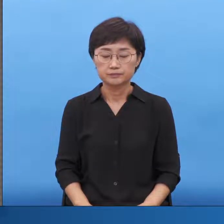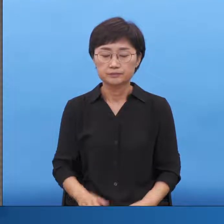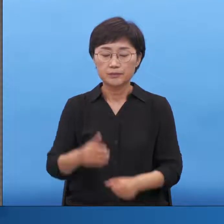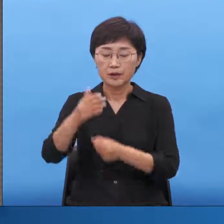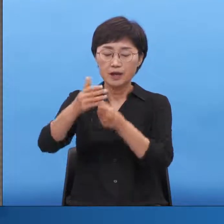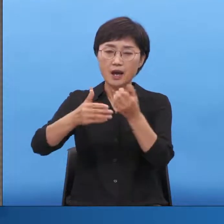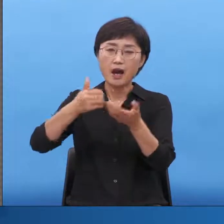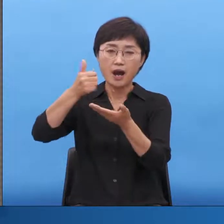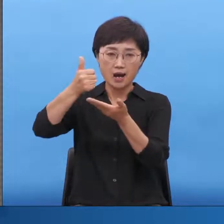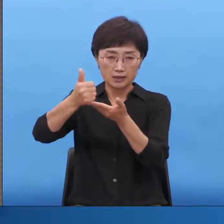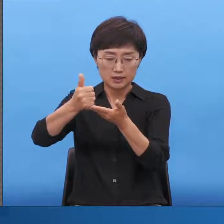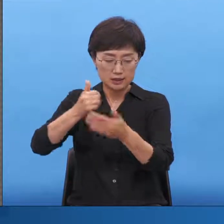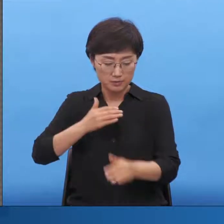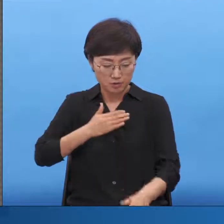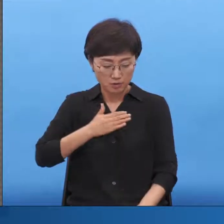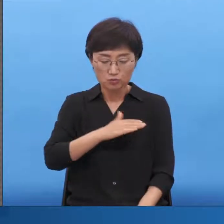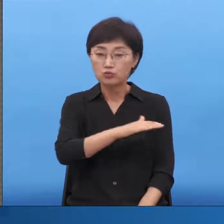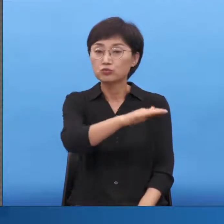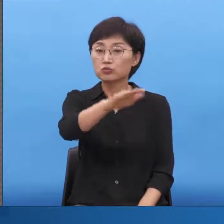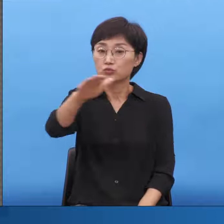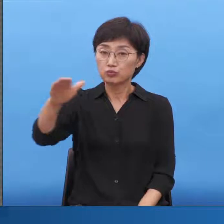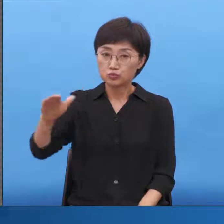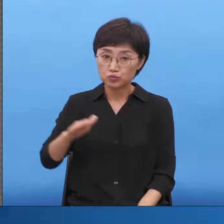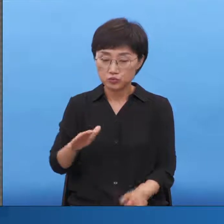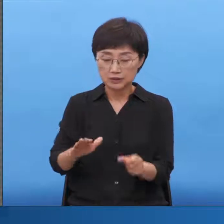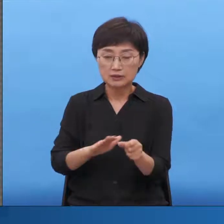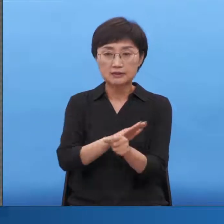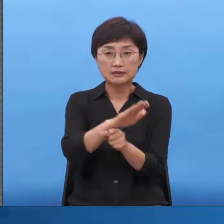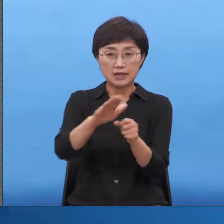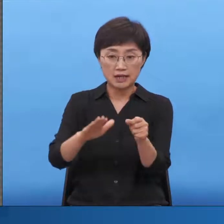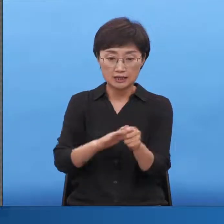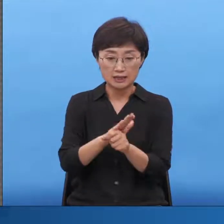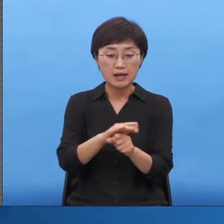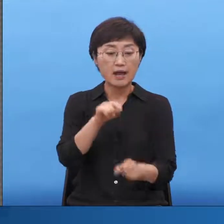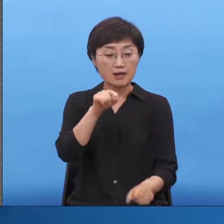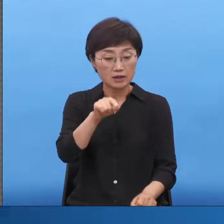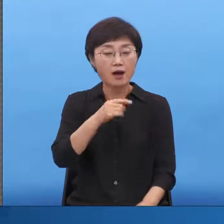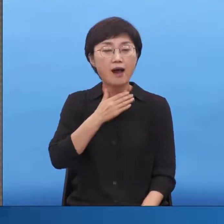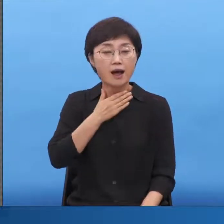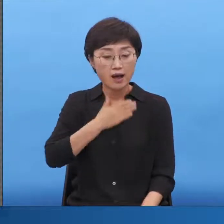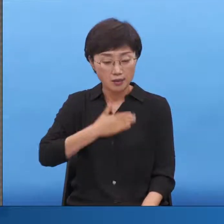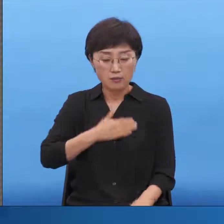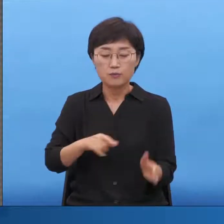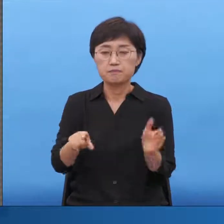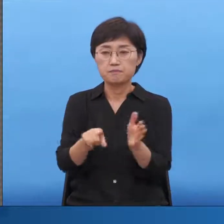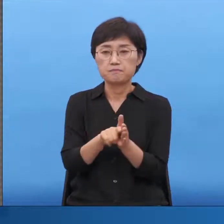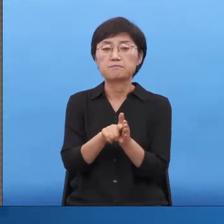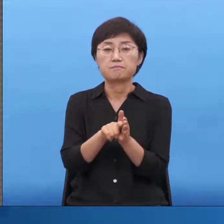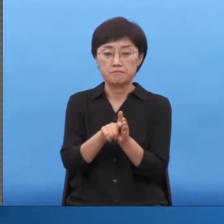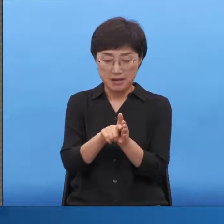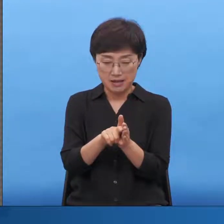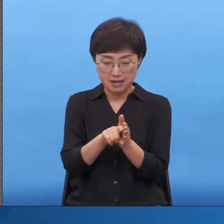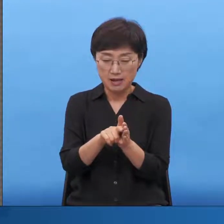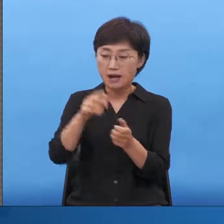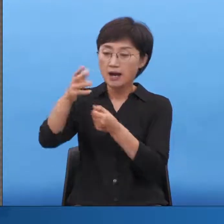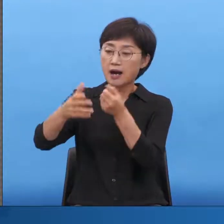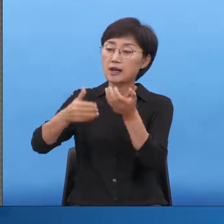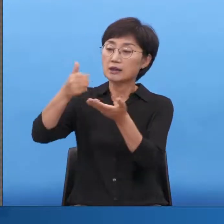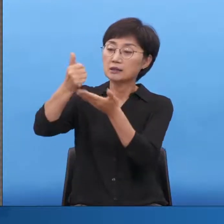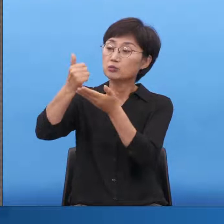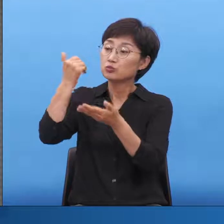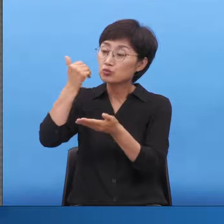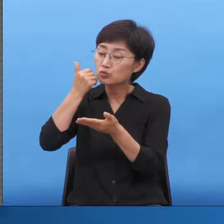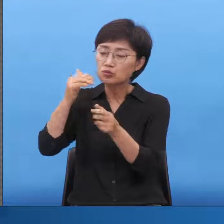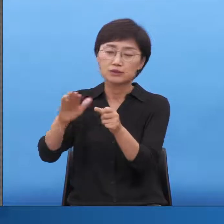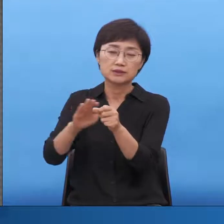하나님이 우리를 사랑하시는 사랑을 우리가 알고 믿었노니 하나님은 사랑이시라. 사랑 안에